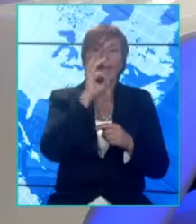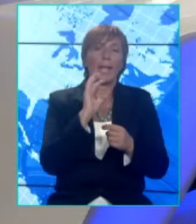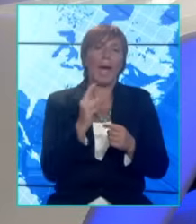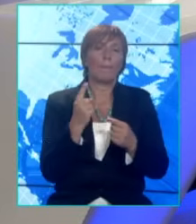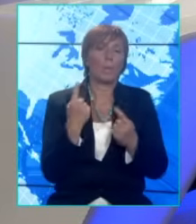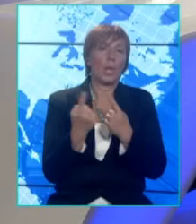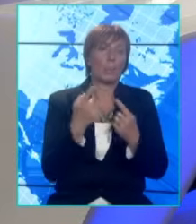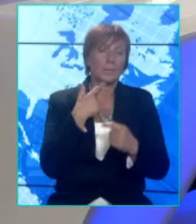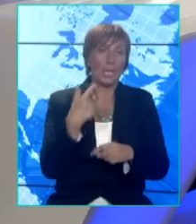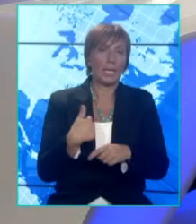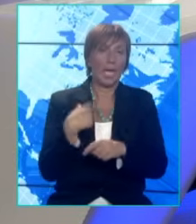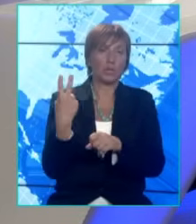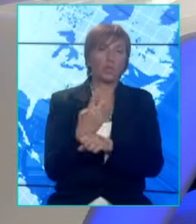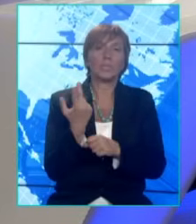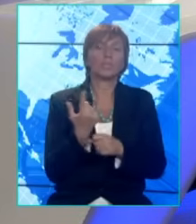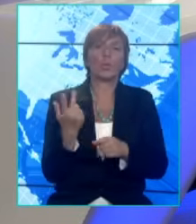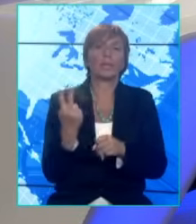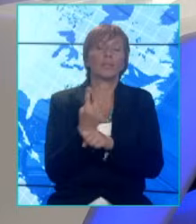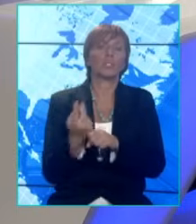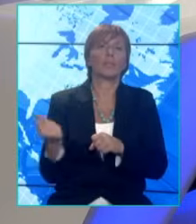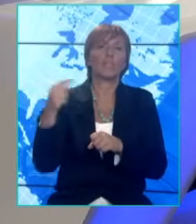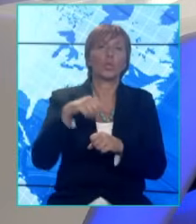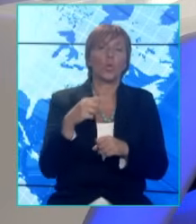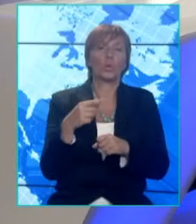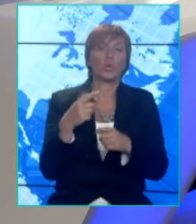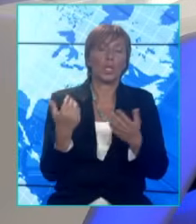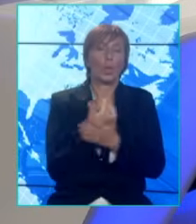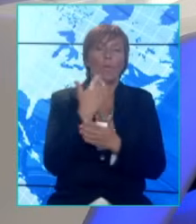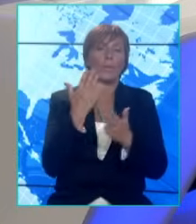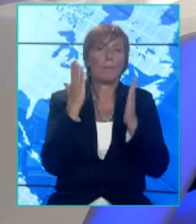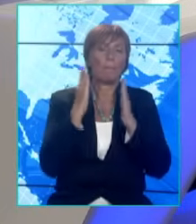opcija za našu zemlju? Iz koje zemlje da dođe novi povjerenik?